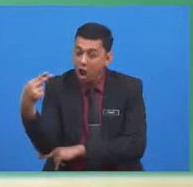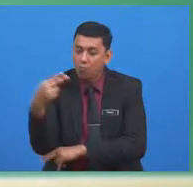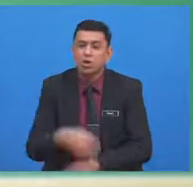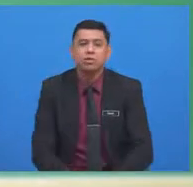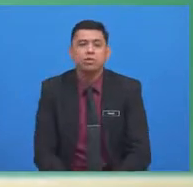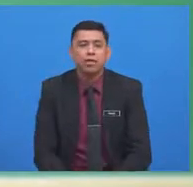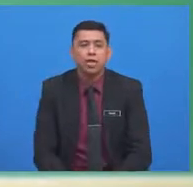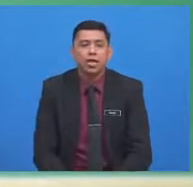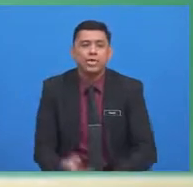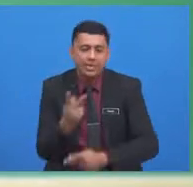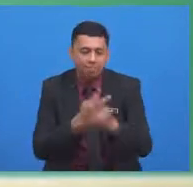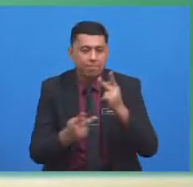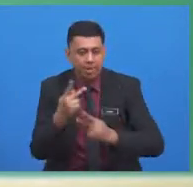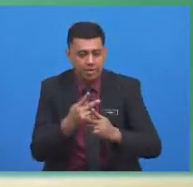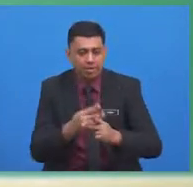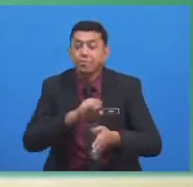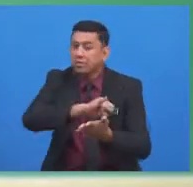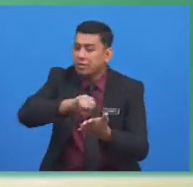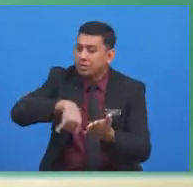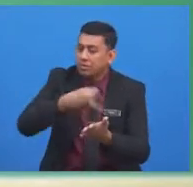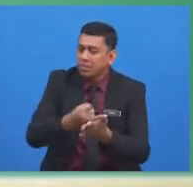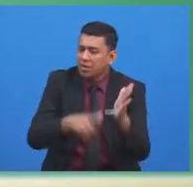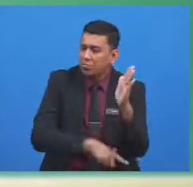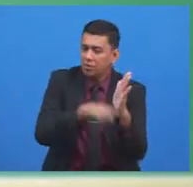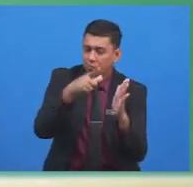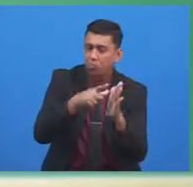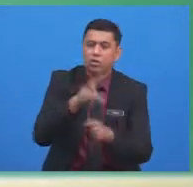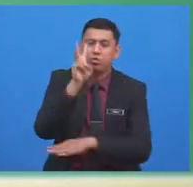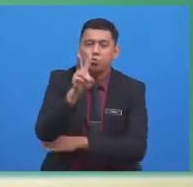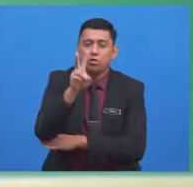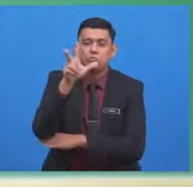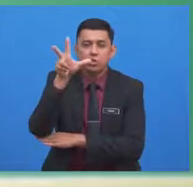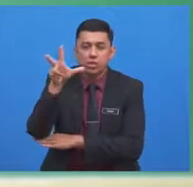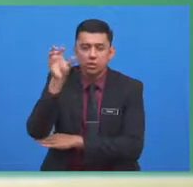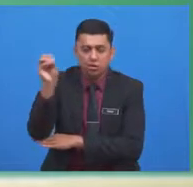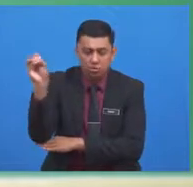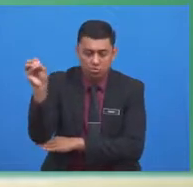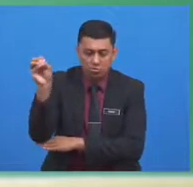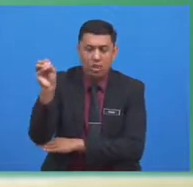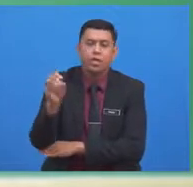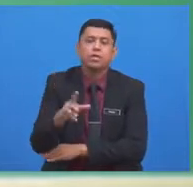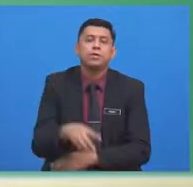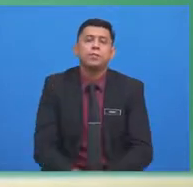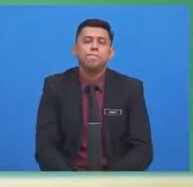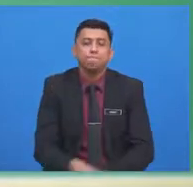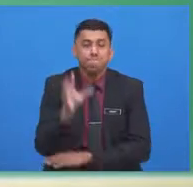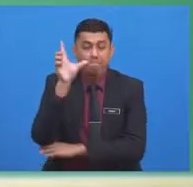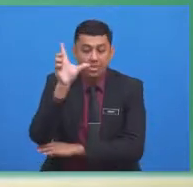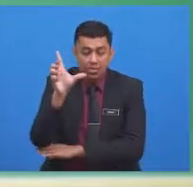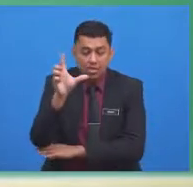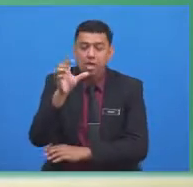luluh hawa kimia. Jumlah hujan melebihi 2,300 mm setahun di kawasan tropika